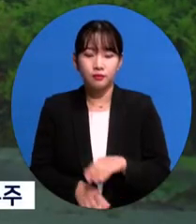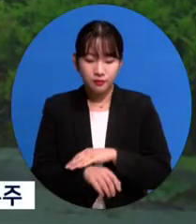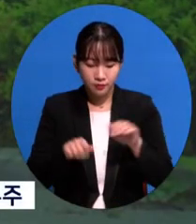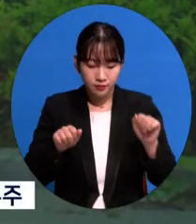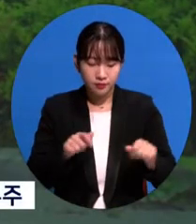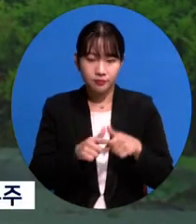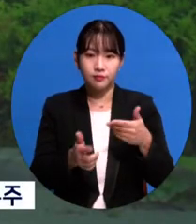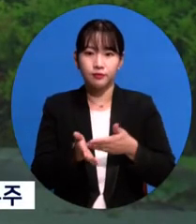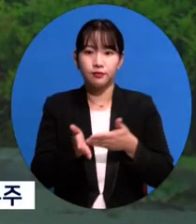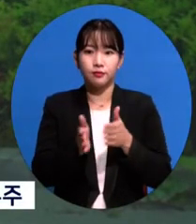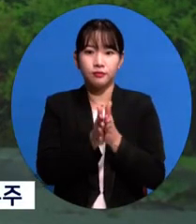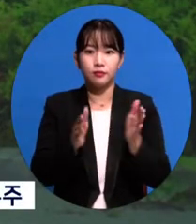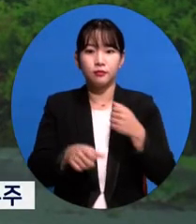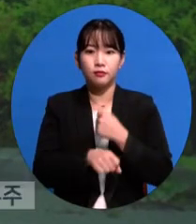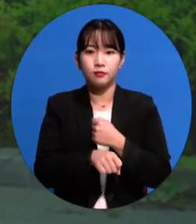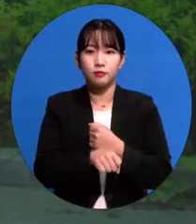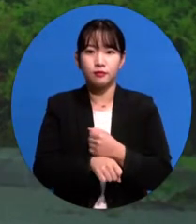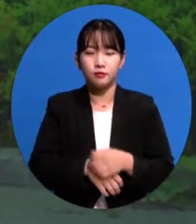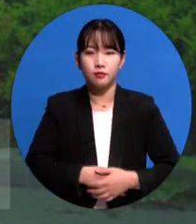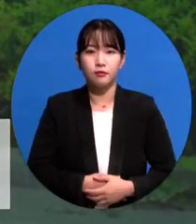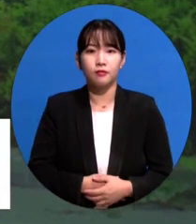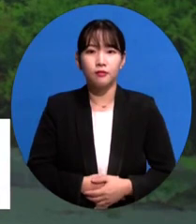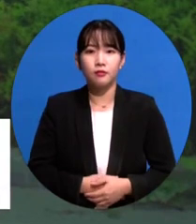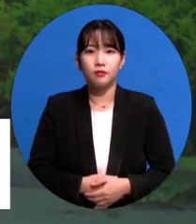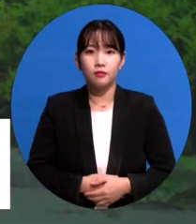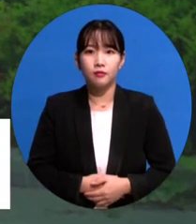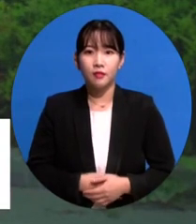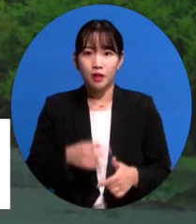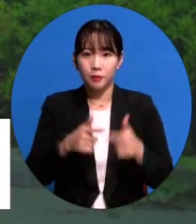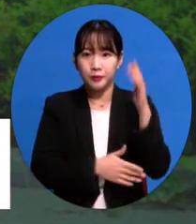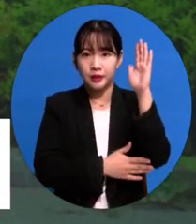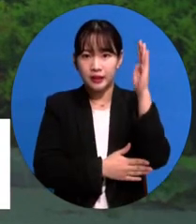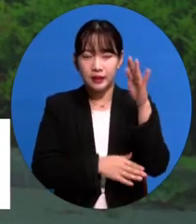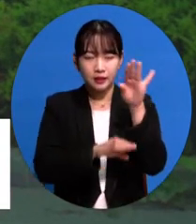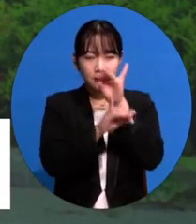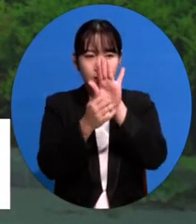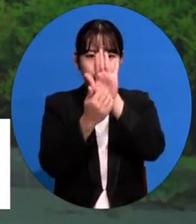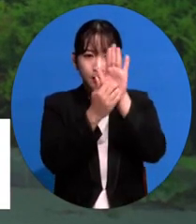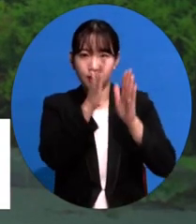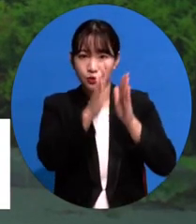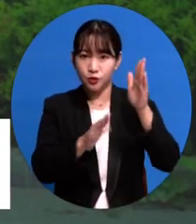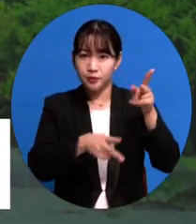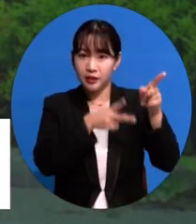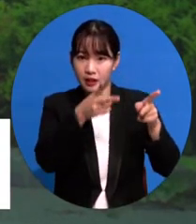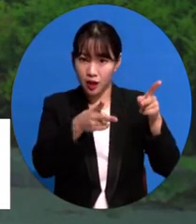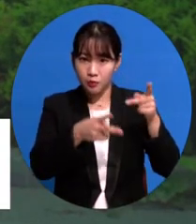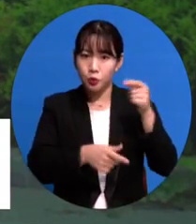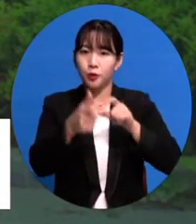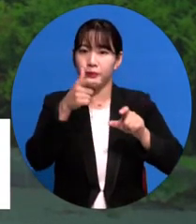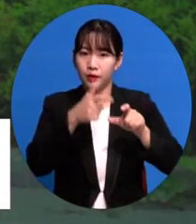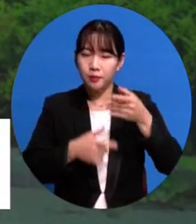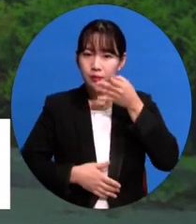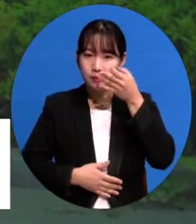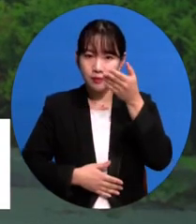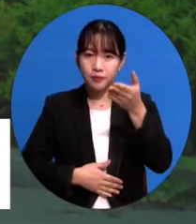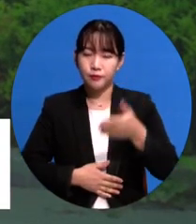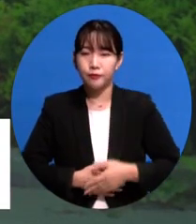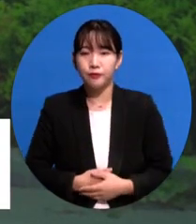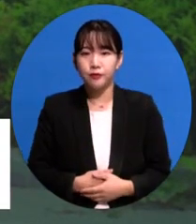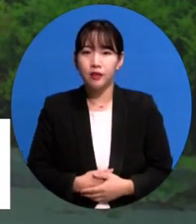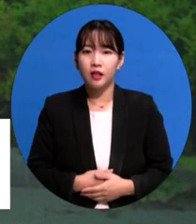여러분 안녕하십니까. 목포 MBC 뉴스데스크입니다. 목포시의 미세먼지 차단숲 사업 조금 더 깊이